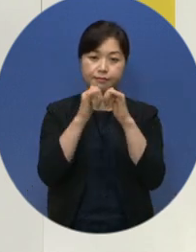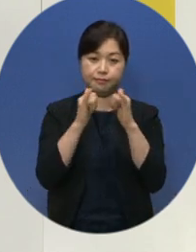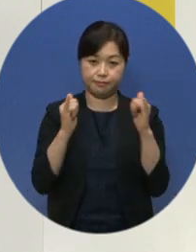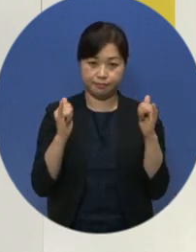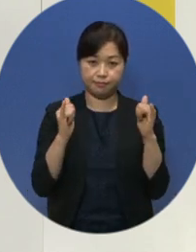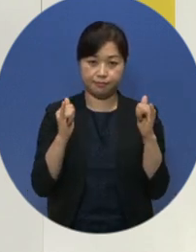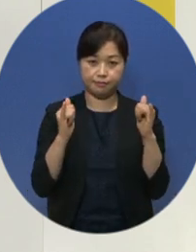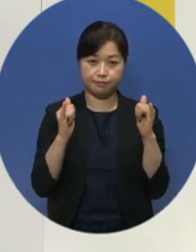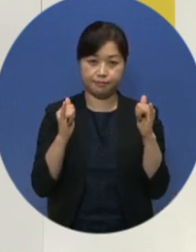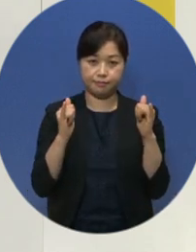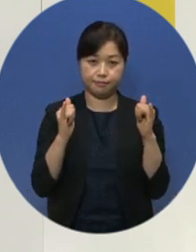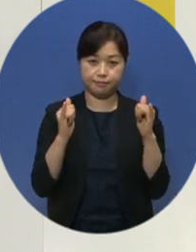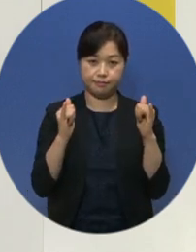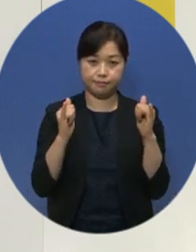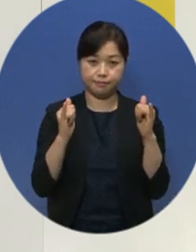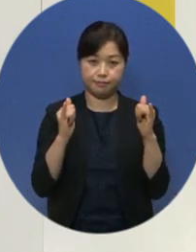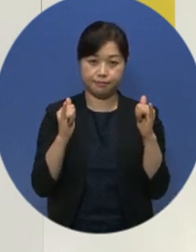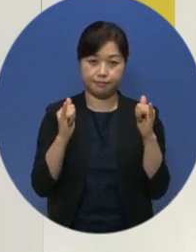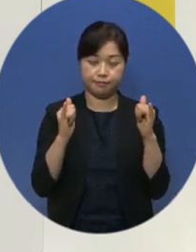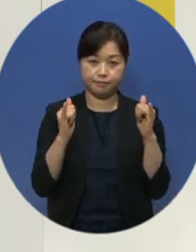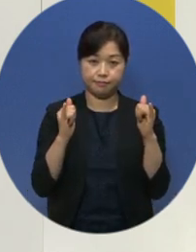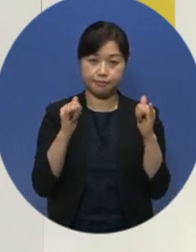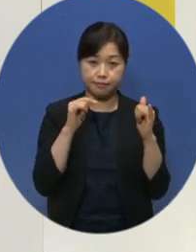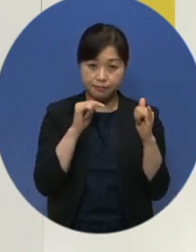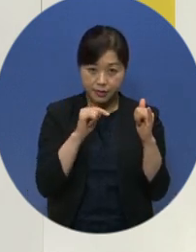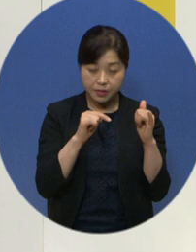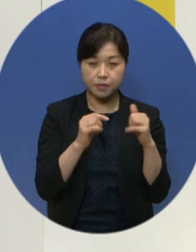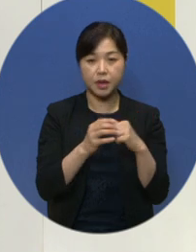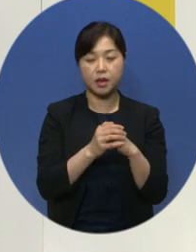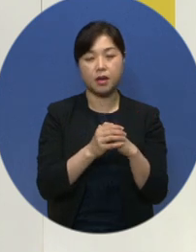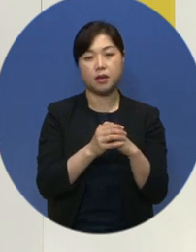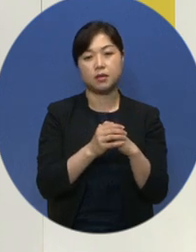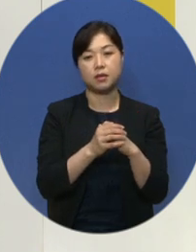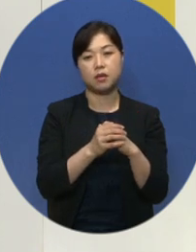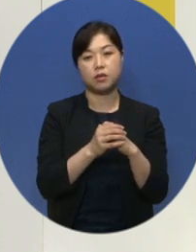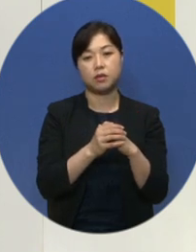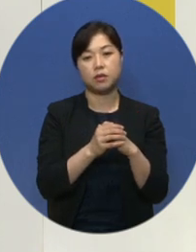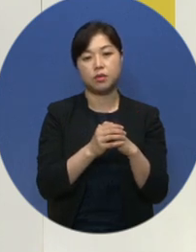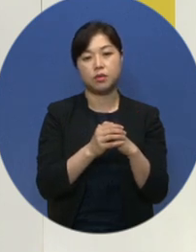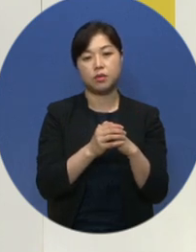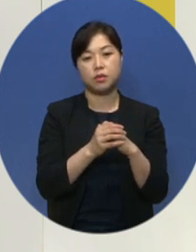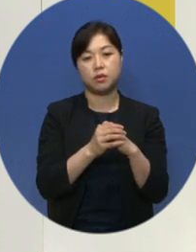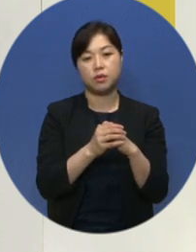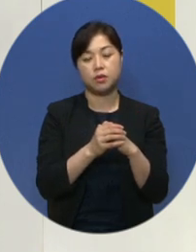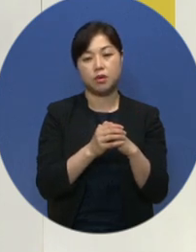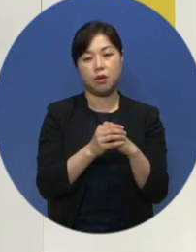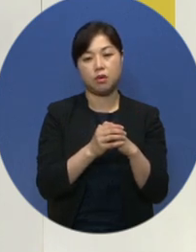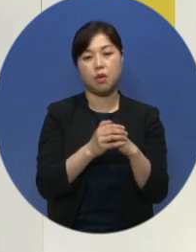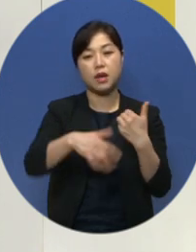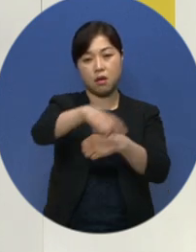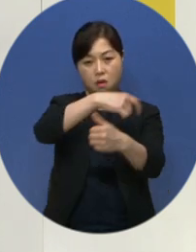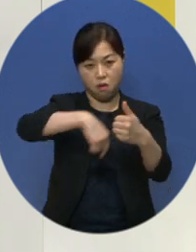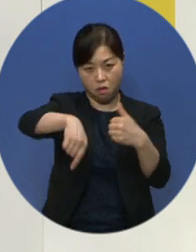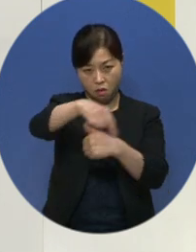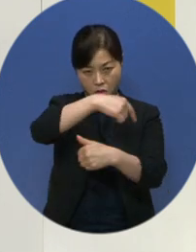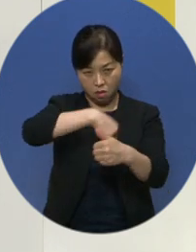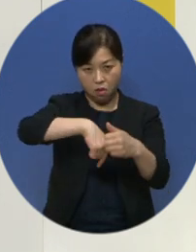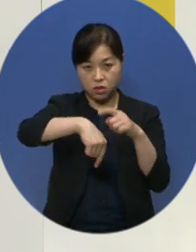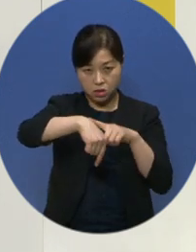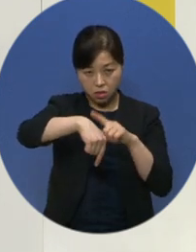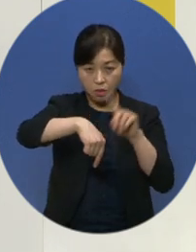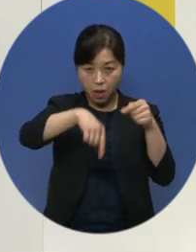그런 여러가지 구조적인 문제 4 이러한 것들은 이제 그 100% 만족하기 가 상당히